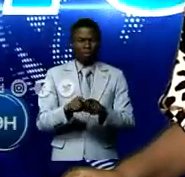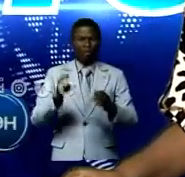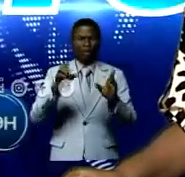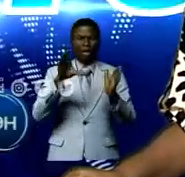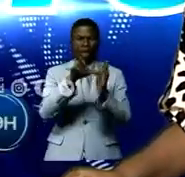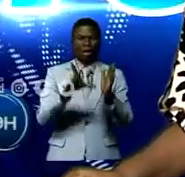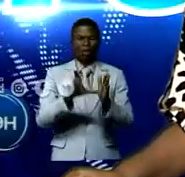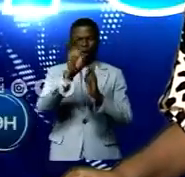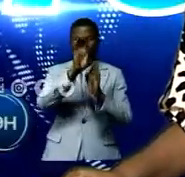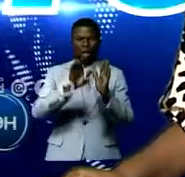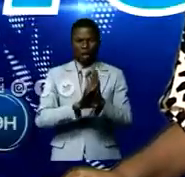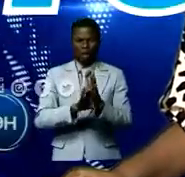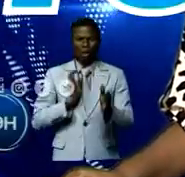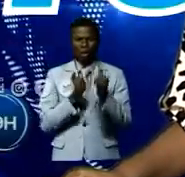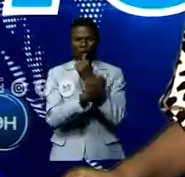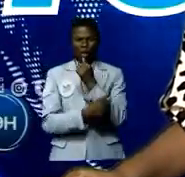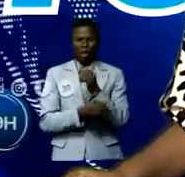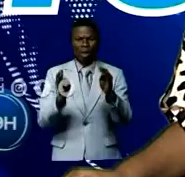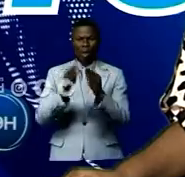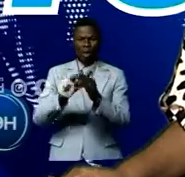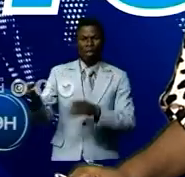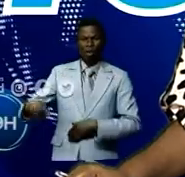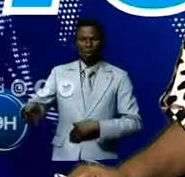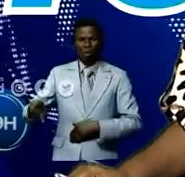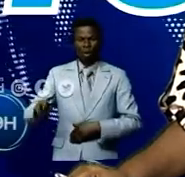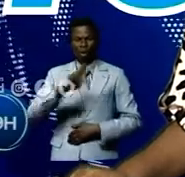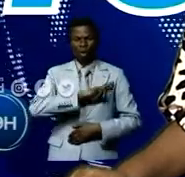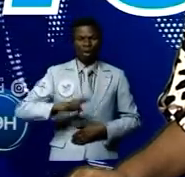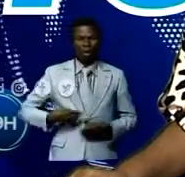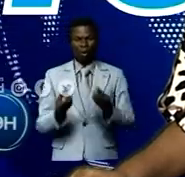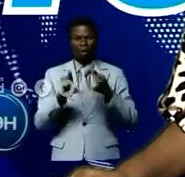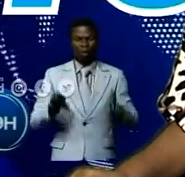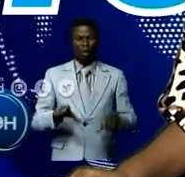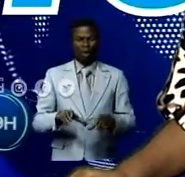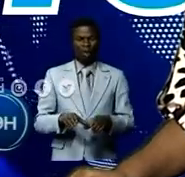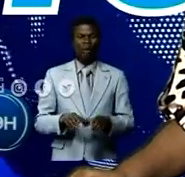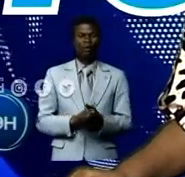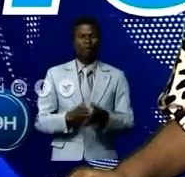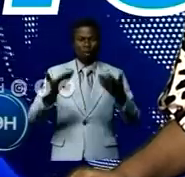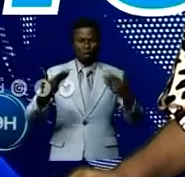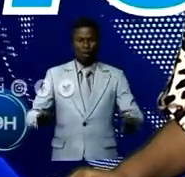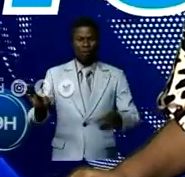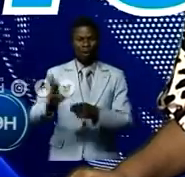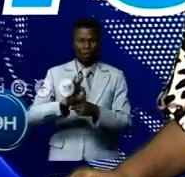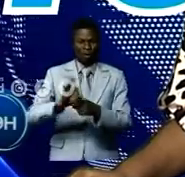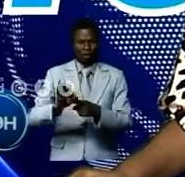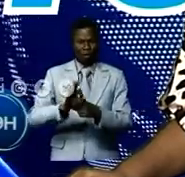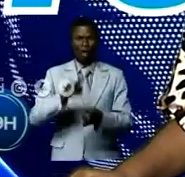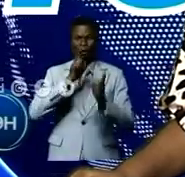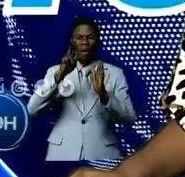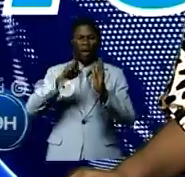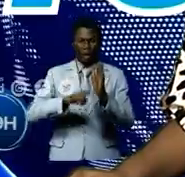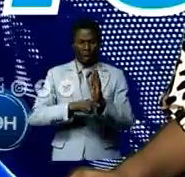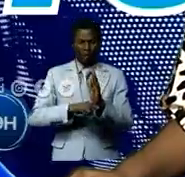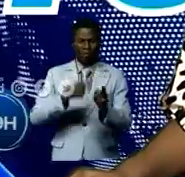de la République, les assemblées provinciales de la République ont clôturé la session parlementaire